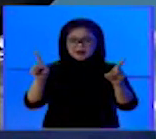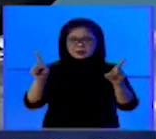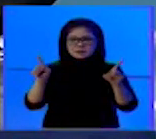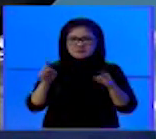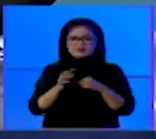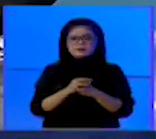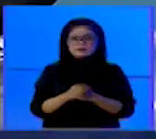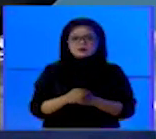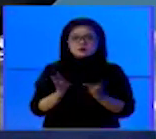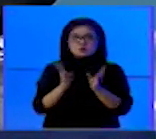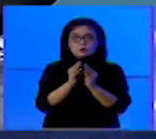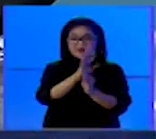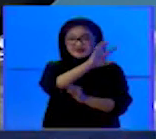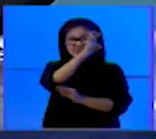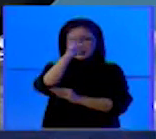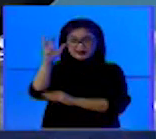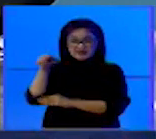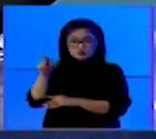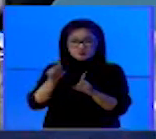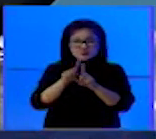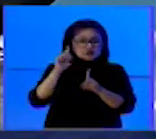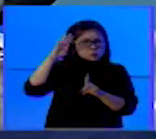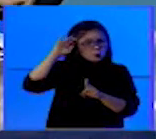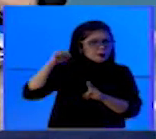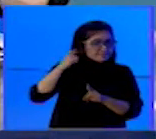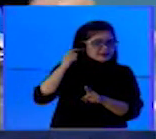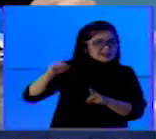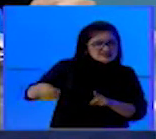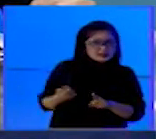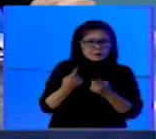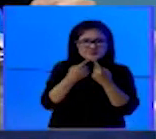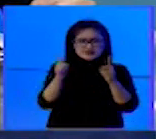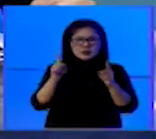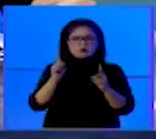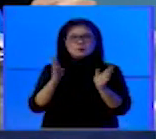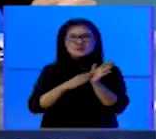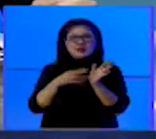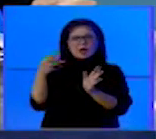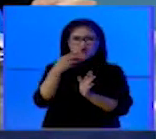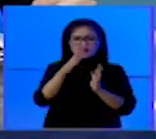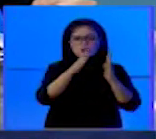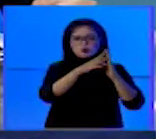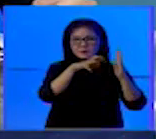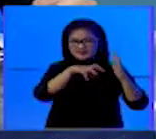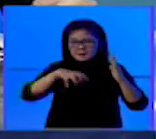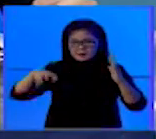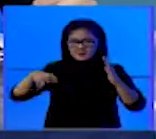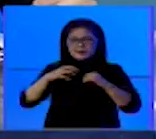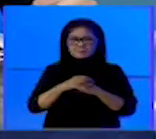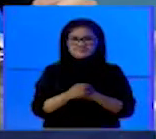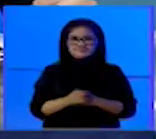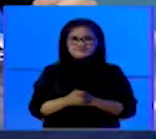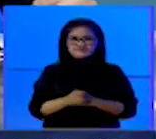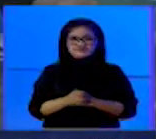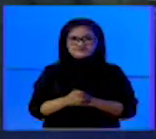perceraian. Di sejumlah daerah, jumlah pasangan suami istri bercerai naik. Rata-rata dipicu permasalahan ekonomi di dalam rumah tangga.